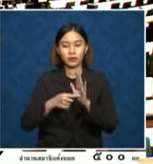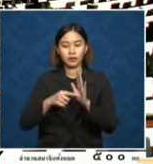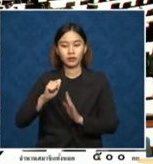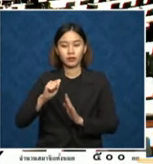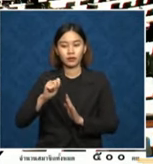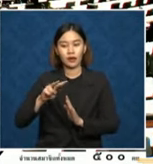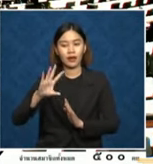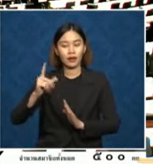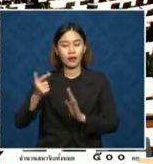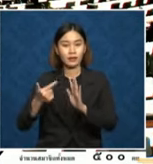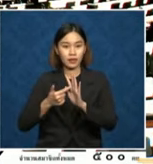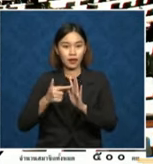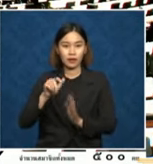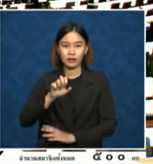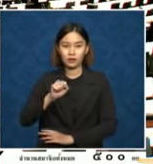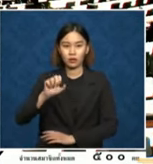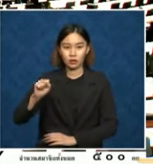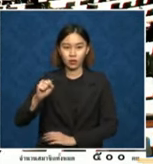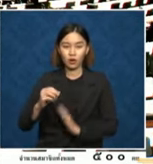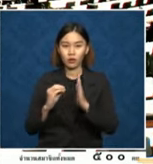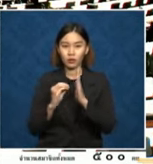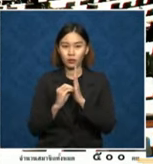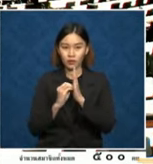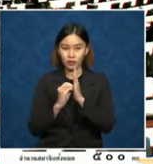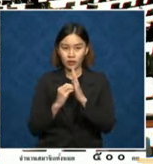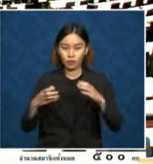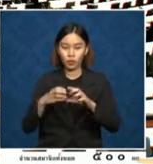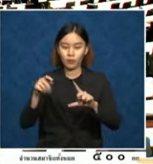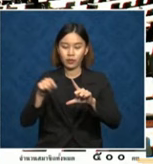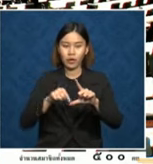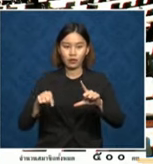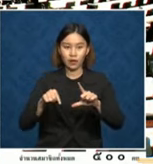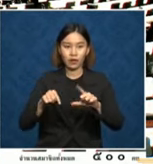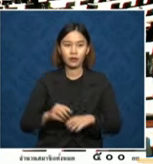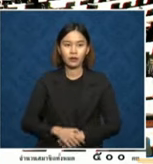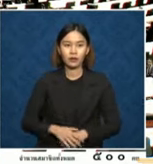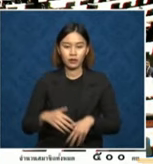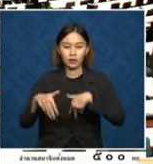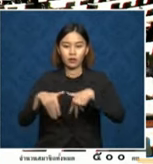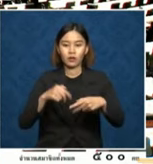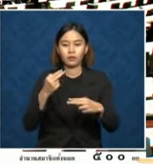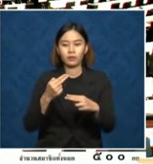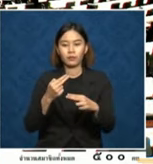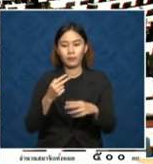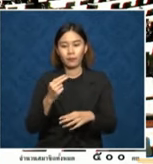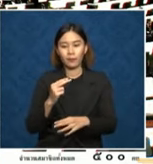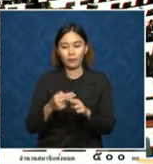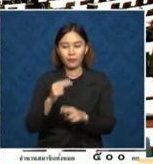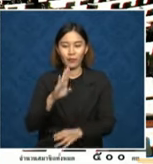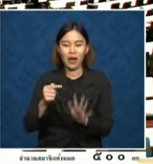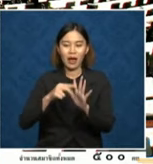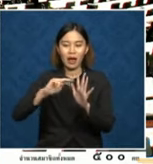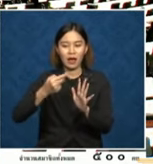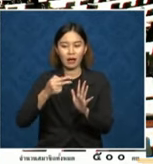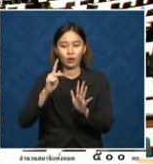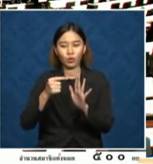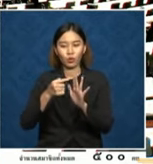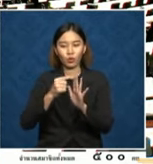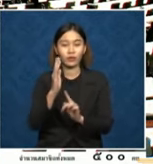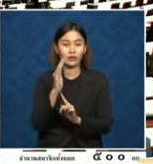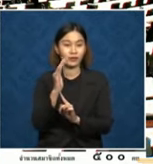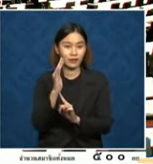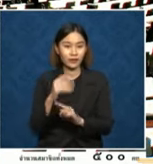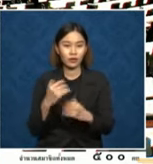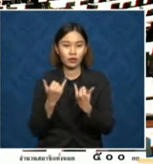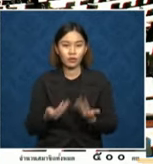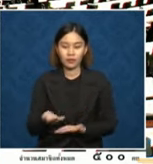ญชัยอินสวัสดิ์สมาชิกสภาผู้แทนราษฎรกรุงเทพมหานครพรรคก้าวไกลจากพี่น้องชาวบางขุนเทียนบางบอนครับวันนี้ต้องขอหารือท่านประธ